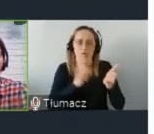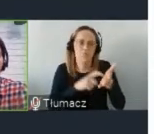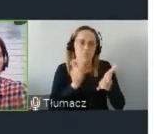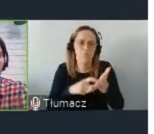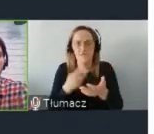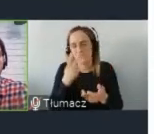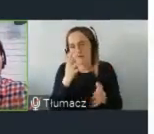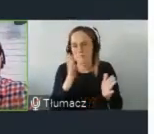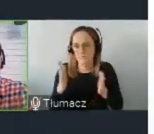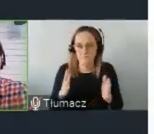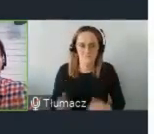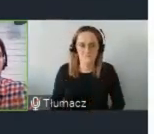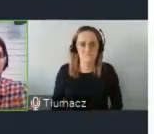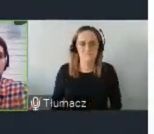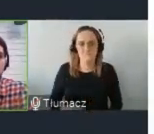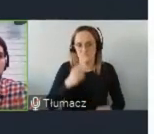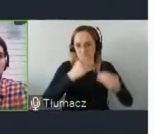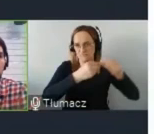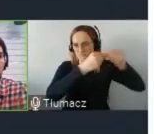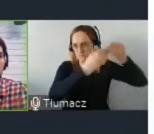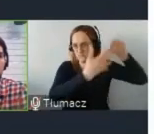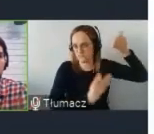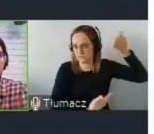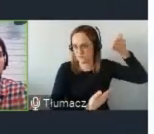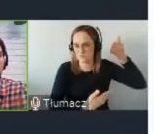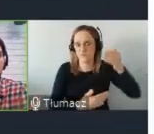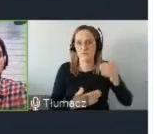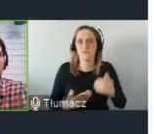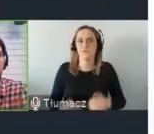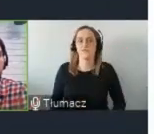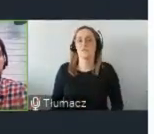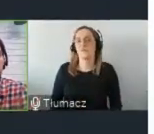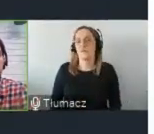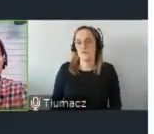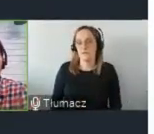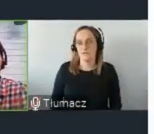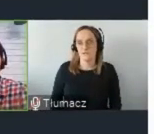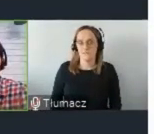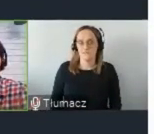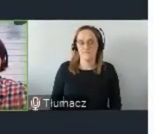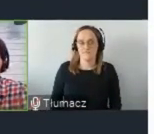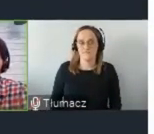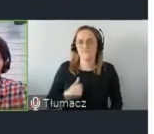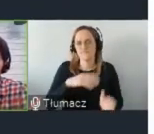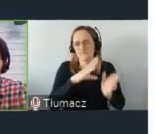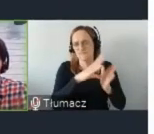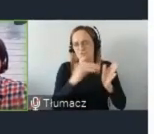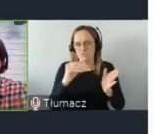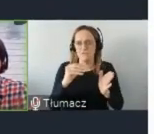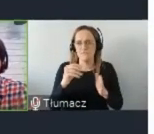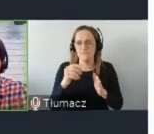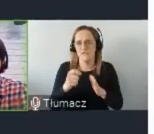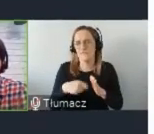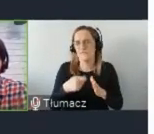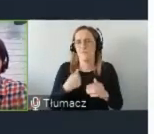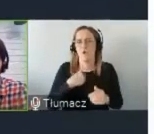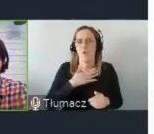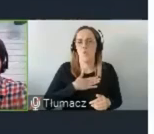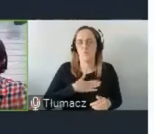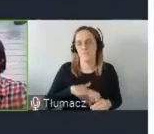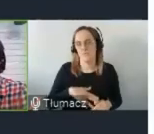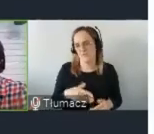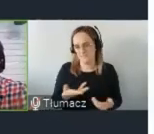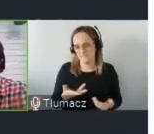pojawia się nam nasze drzewo folderów w komputerze. Ja wezmę jakieś zdjęcie, które lubię. O, może